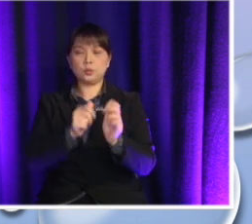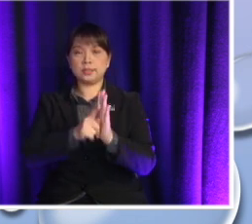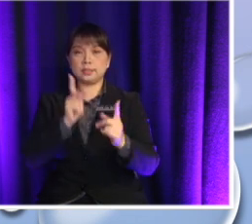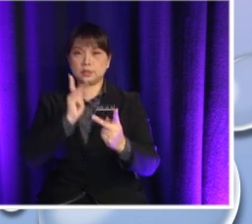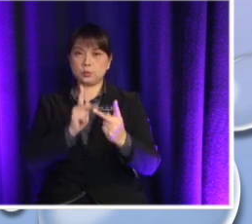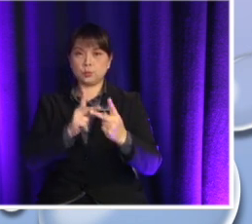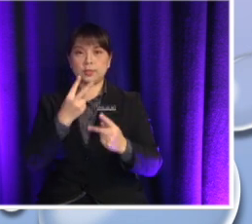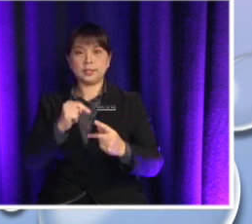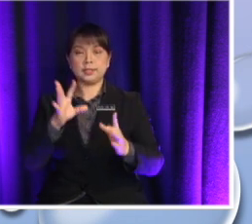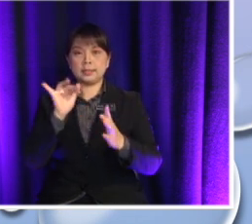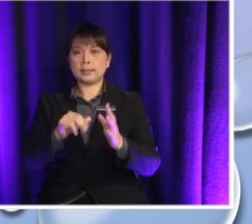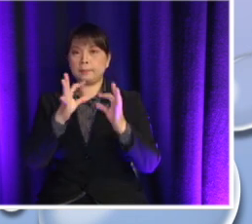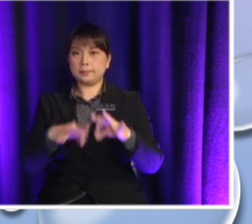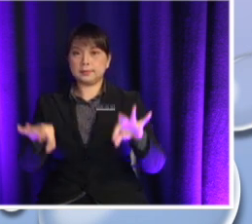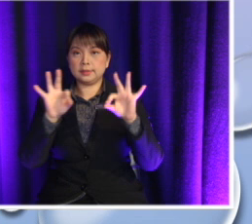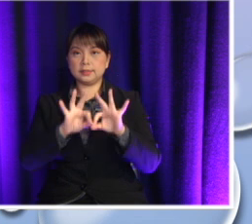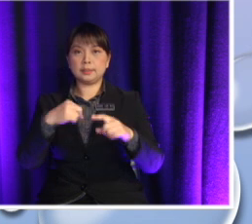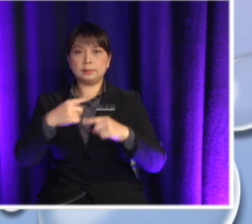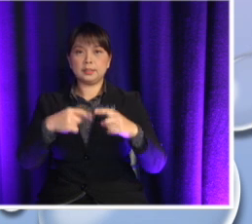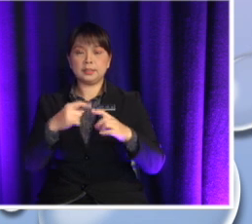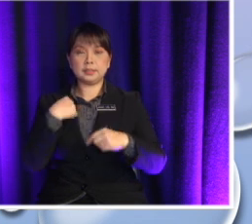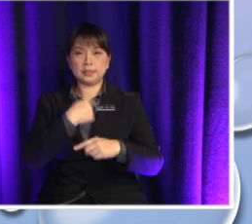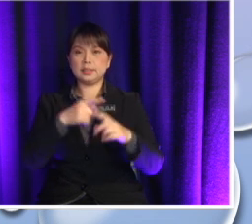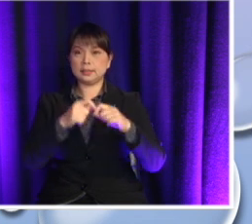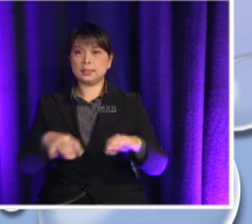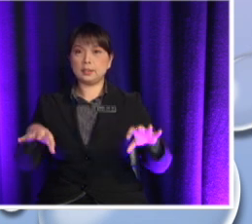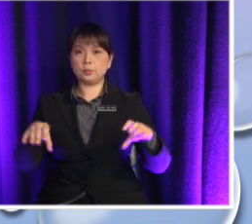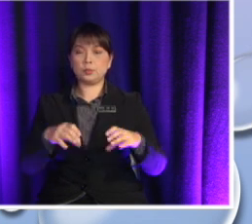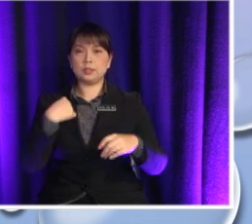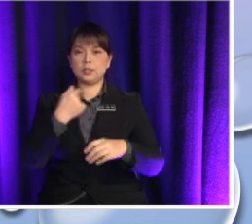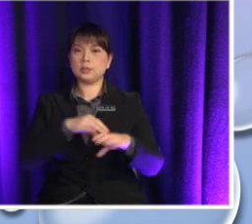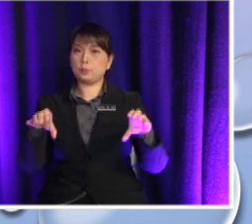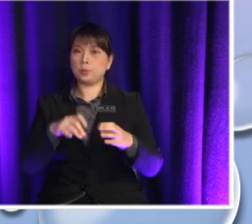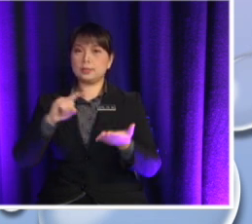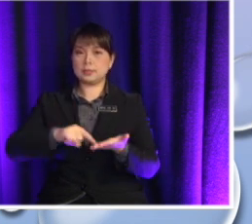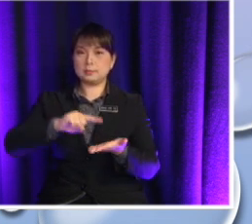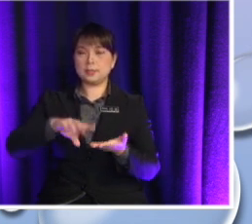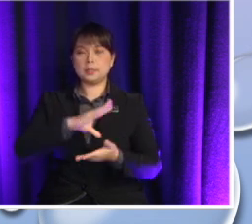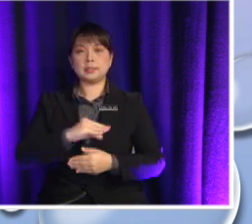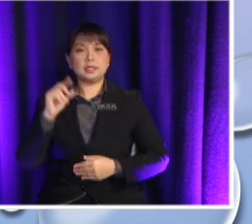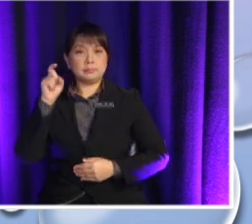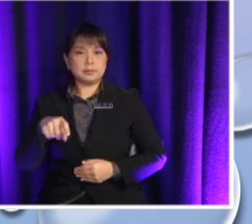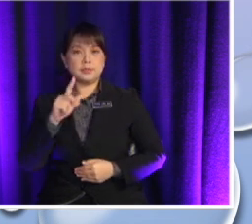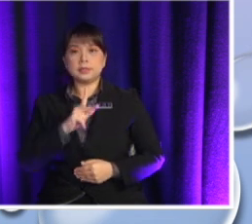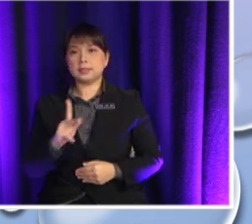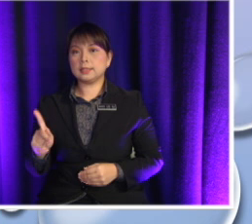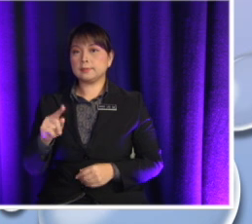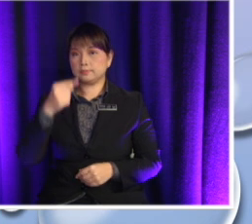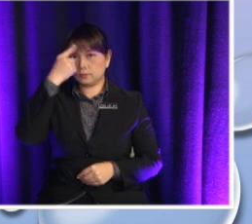apabila kita dah buat tadi litar tadi, kita buat semakan dan kita pastikan